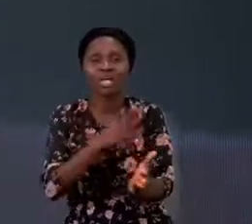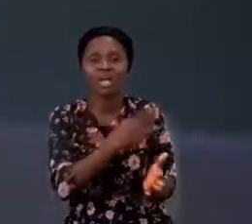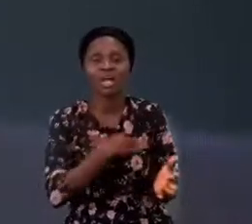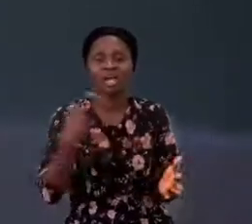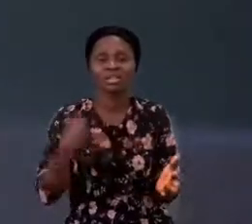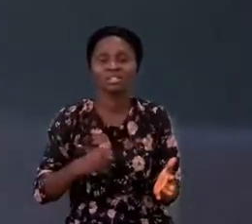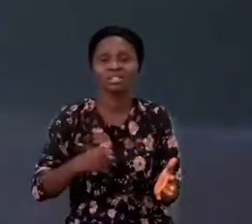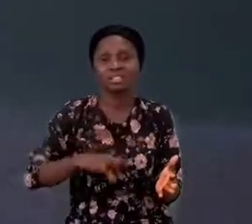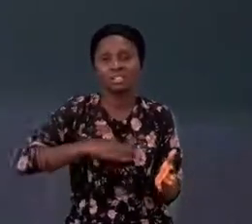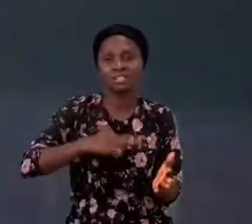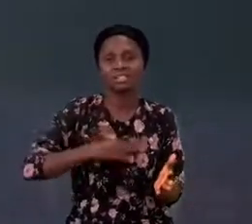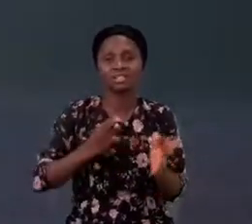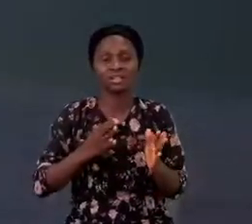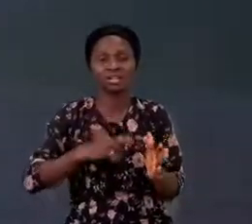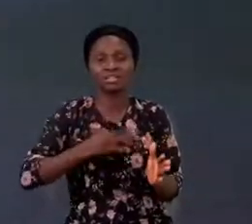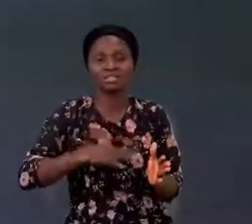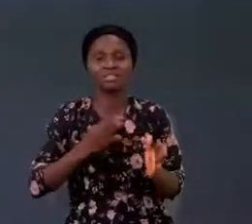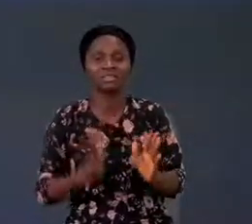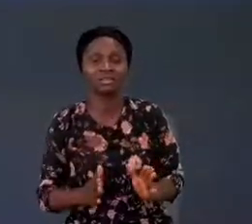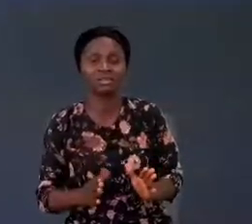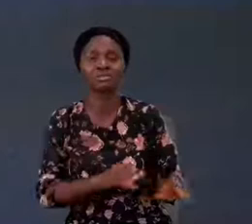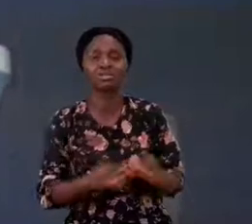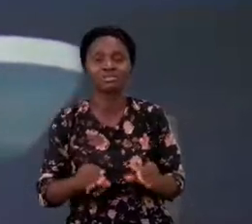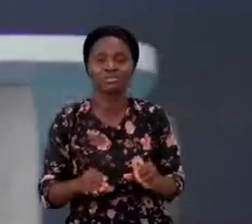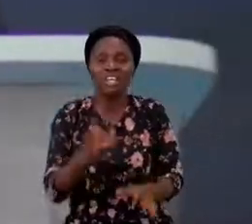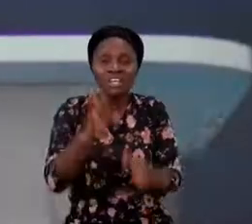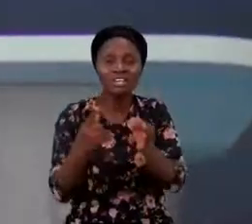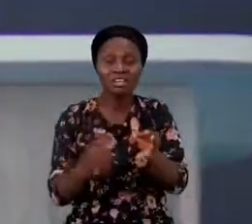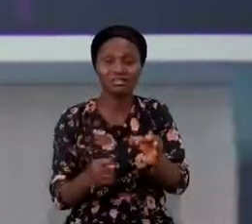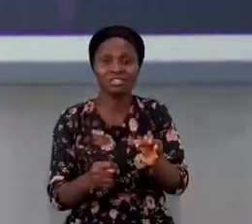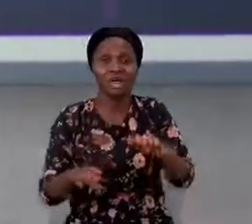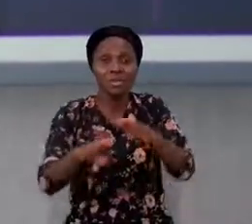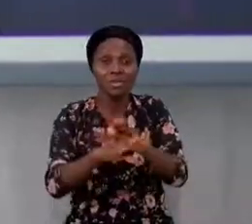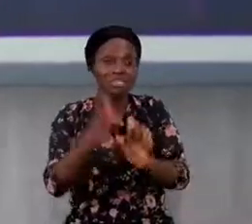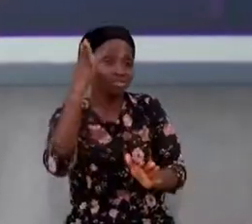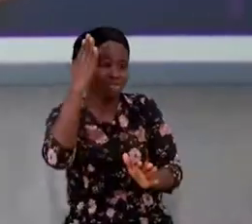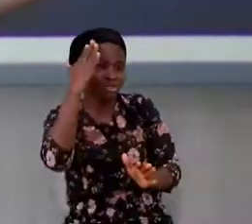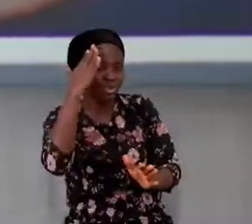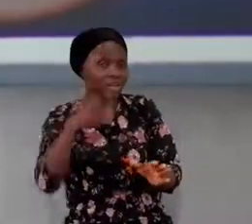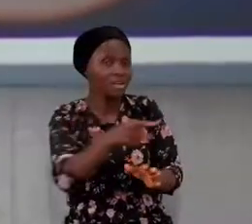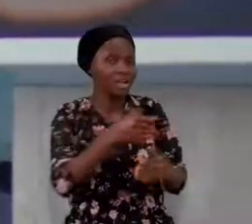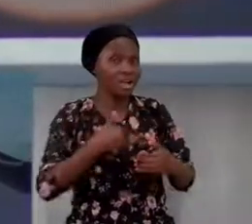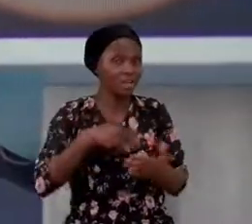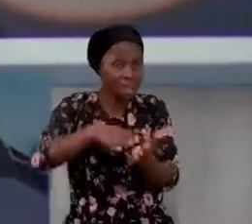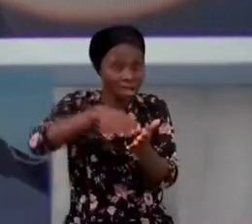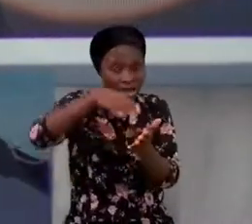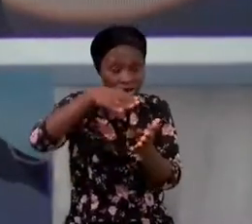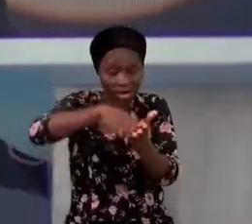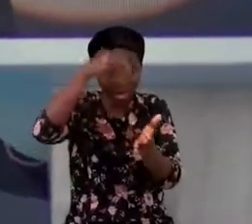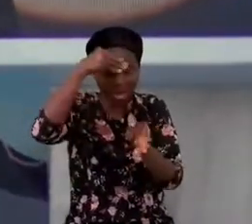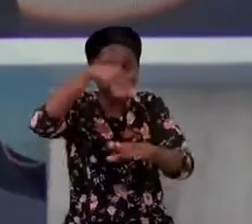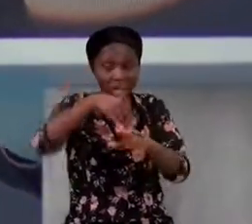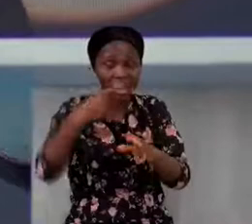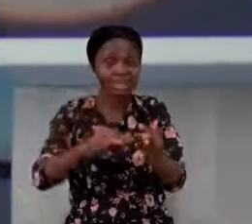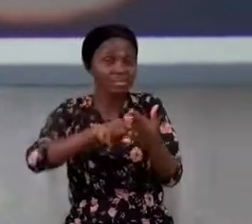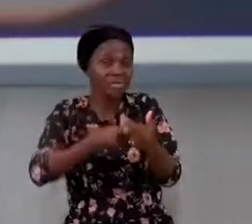que nous avons apprise au commencement, si vous rejetez cela, cela veut dire, quelque chose que nous faisons maintenant, n'importe où nous sommes